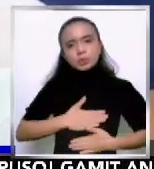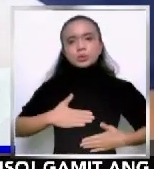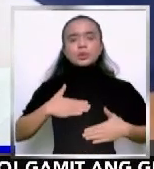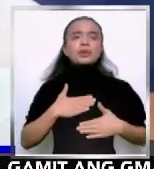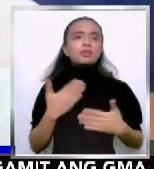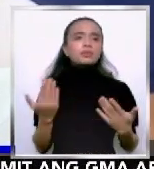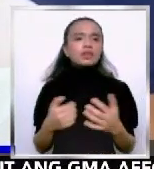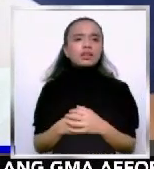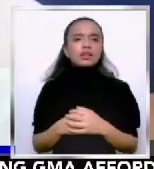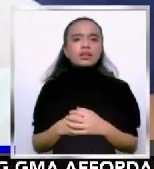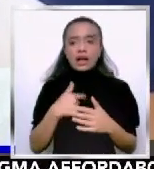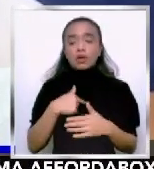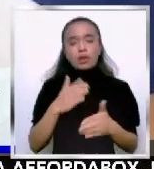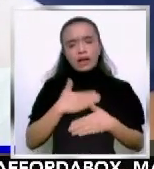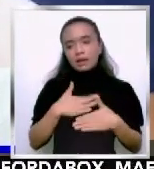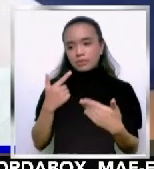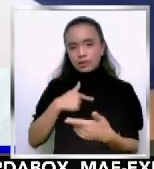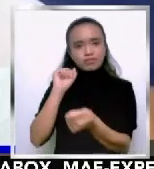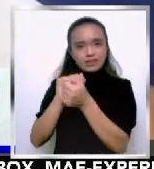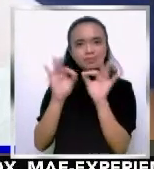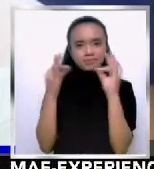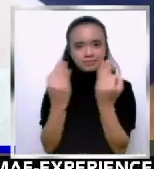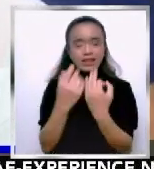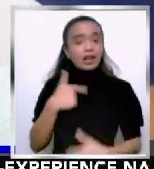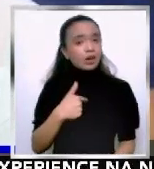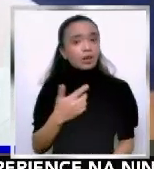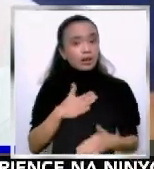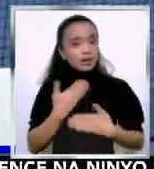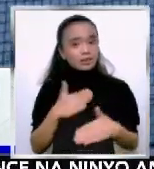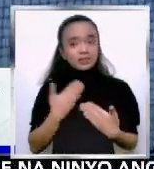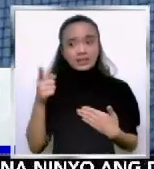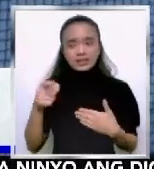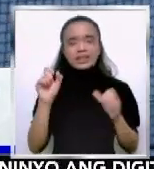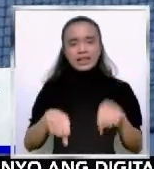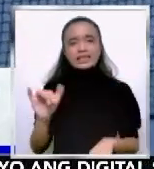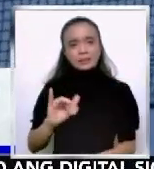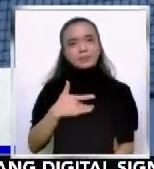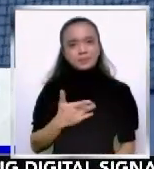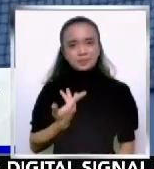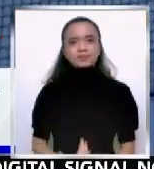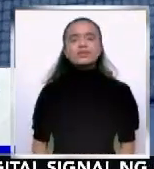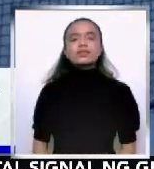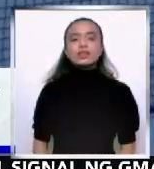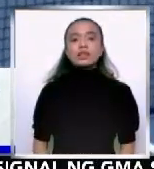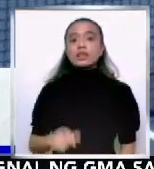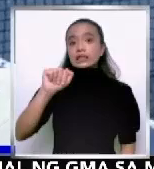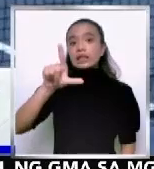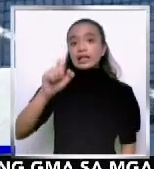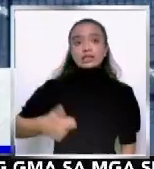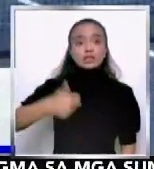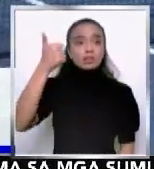But I'm happy that I'm with my family and I'm happy that they can feel it as well. Tinalo ni Alex ang number 2 seed na si